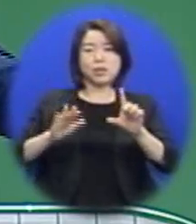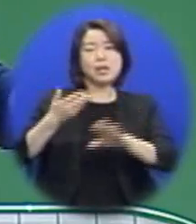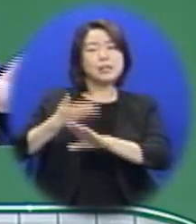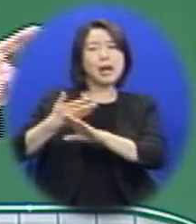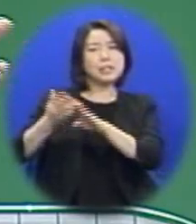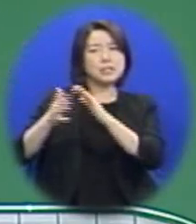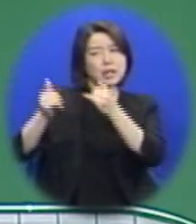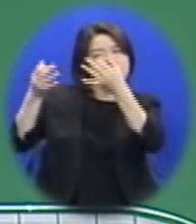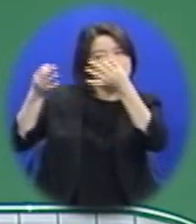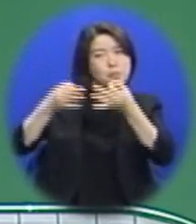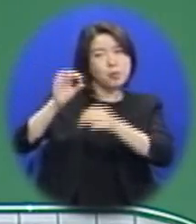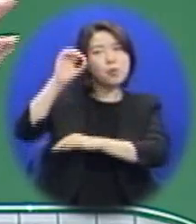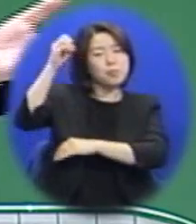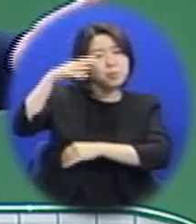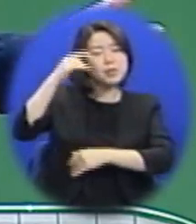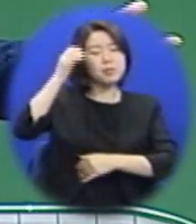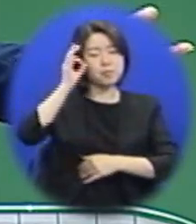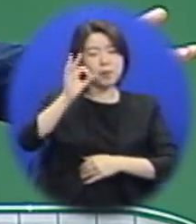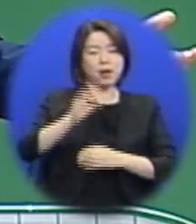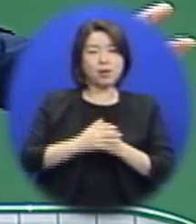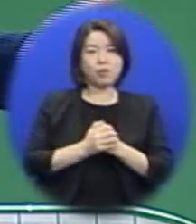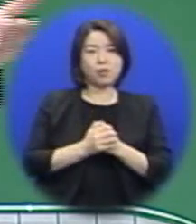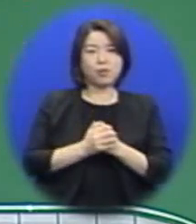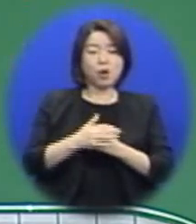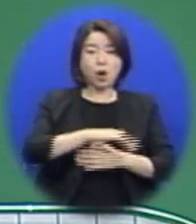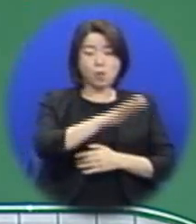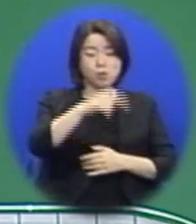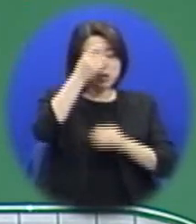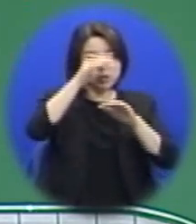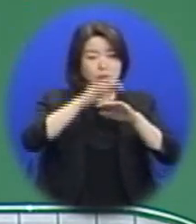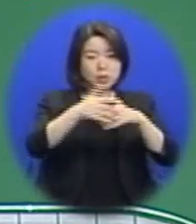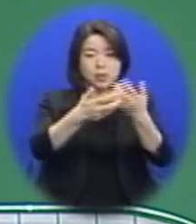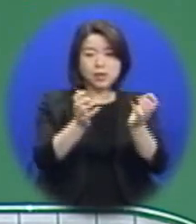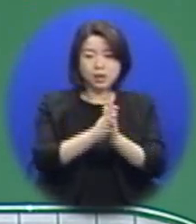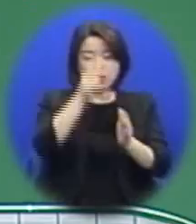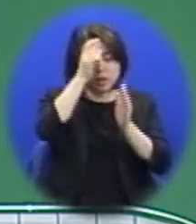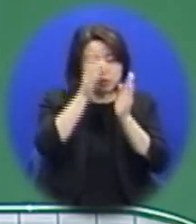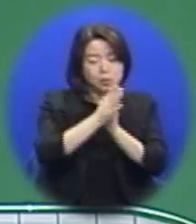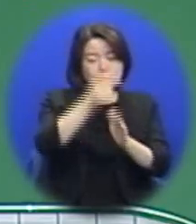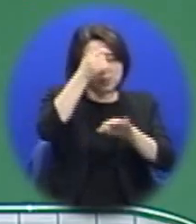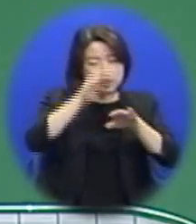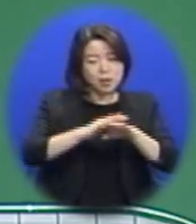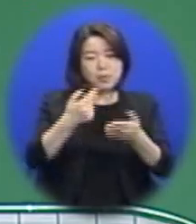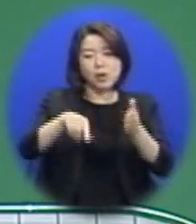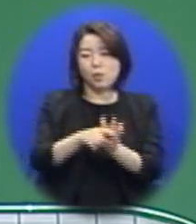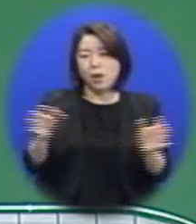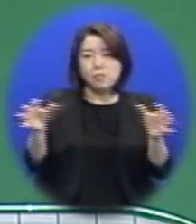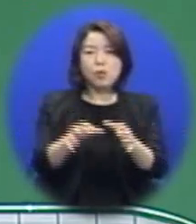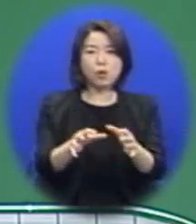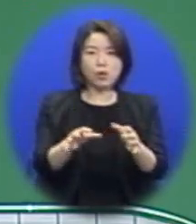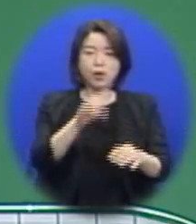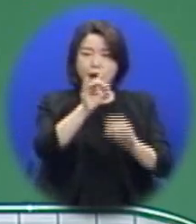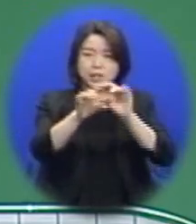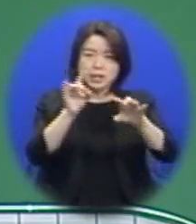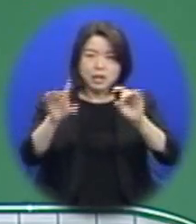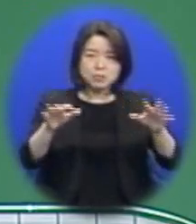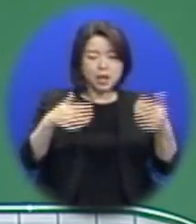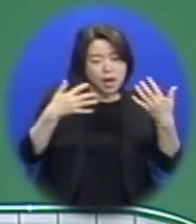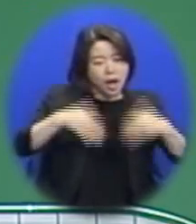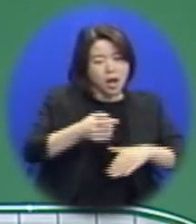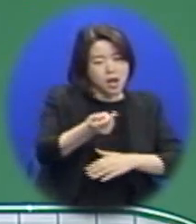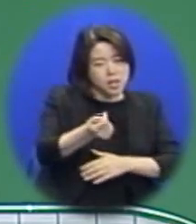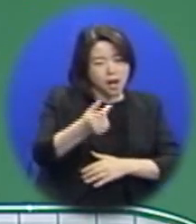이렇게 예배당에 모입니다. 예배드리러 모이고 기도회로 모입니다. 우리 한 사람 한 사람이 다 연약하고 작아